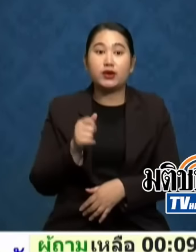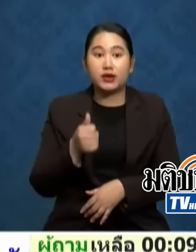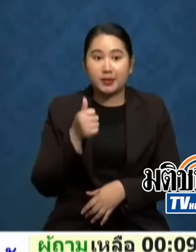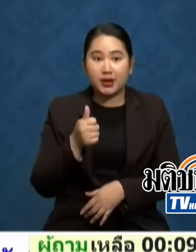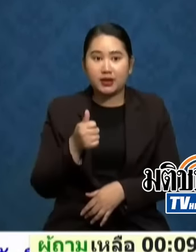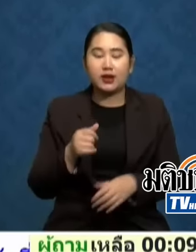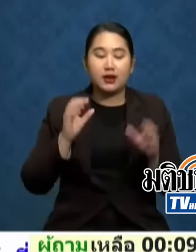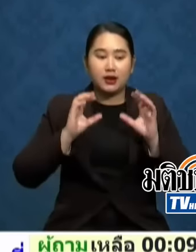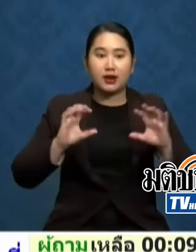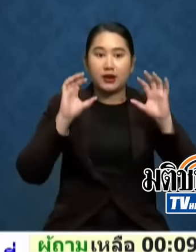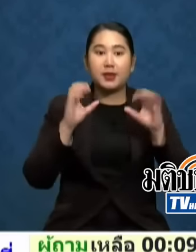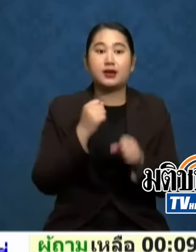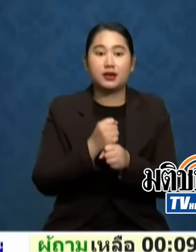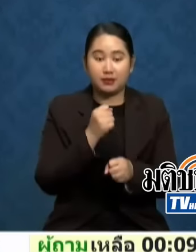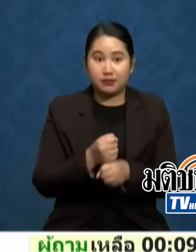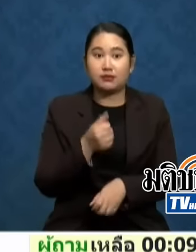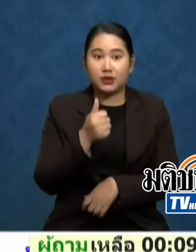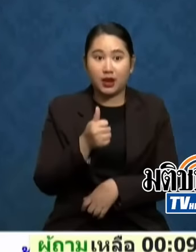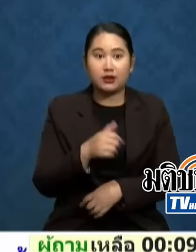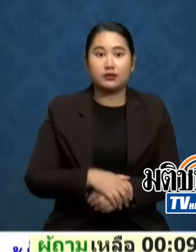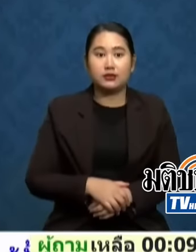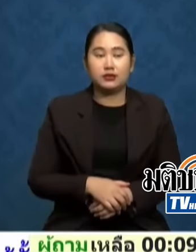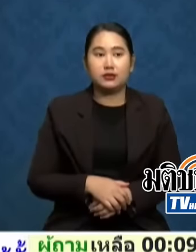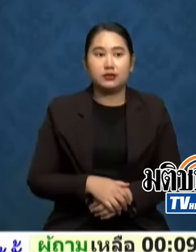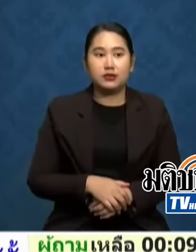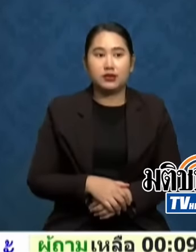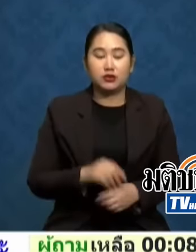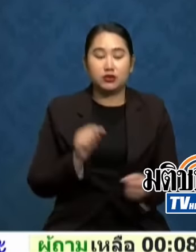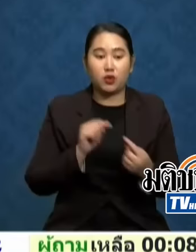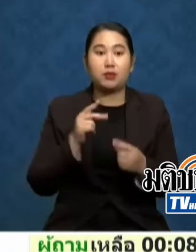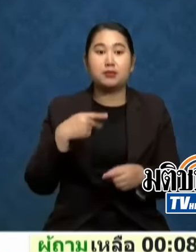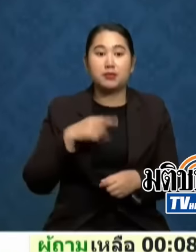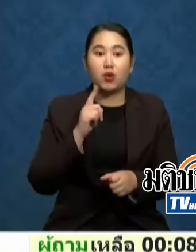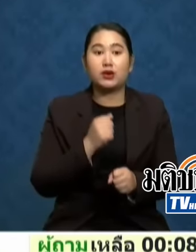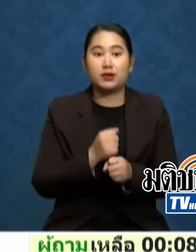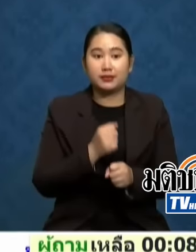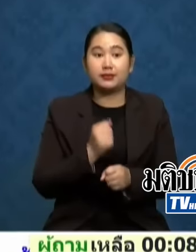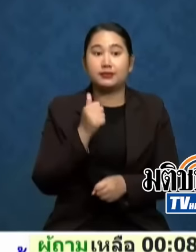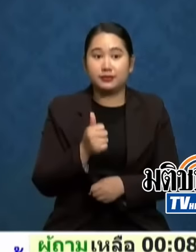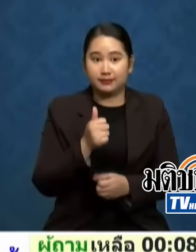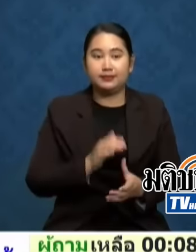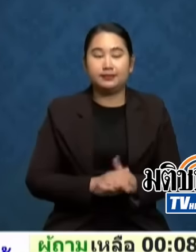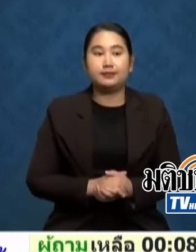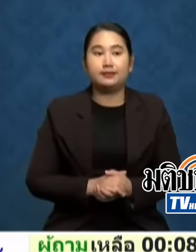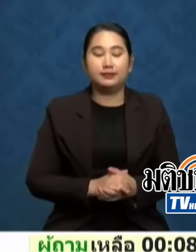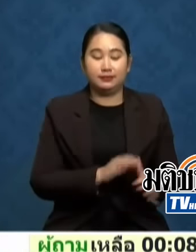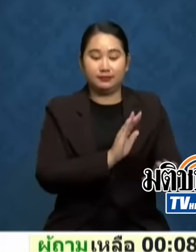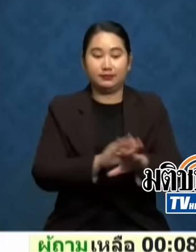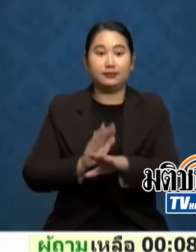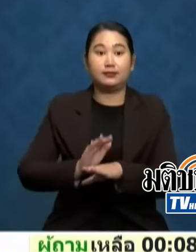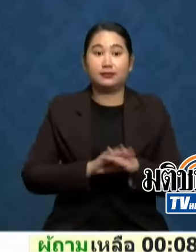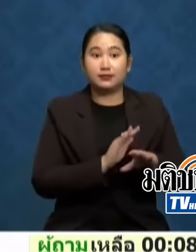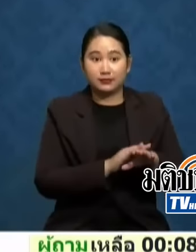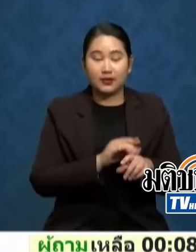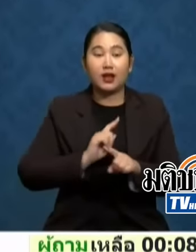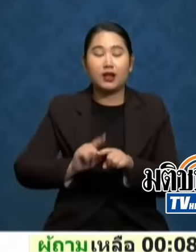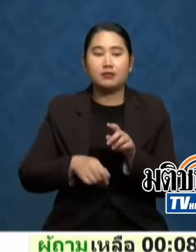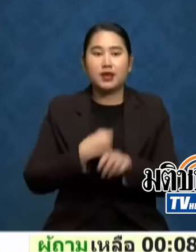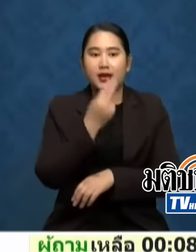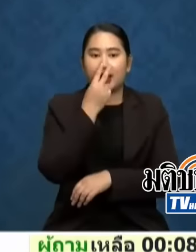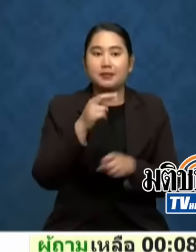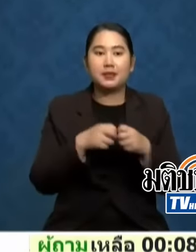รัฐบาลสามารถทำตรงนี้ได้เลยนะครับหยิบขึ้นมาใช้มันเกิดประโยชน์ดีกว่า ล้วจากการแจ้งเตือนทุกรูปแบบของรัฐเนี่ยเราเห็นถึงความบก